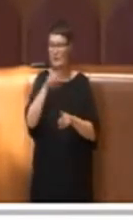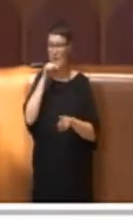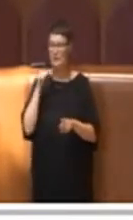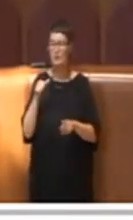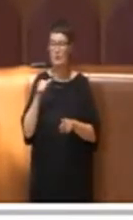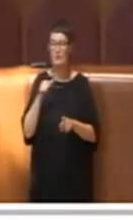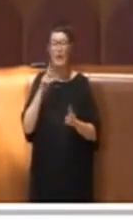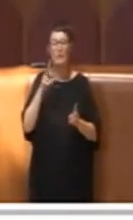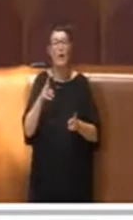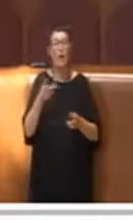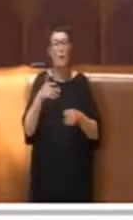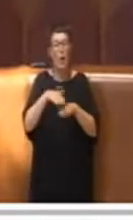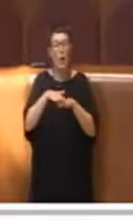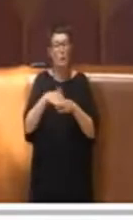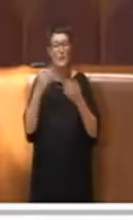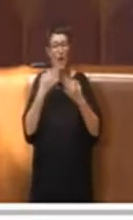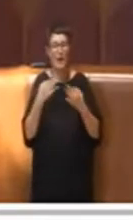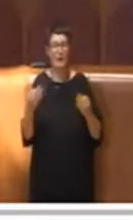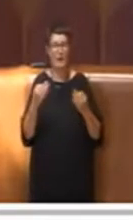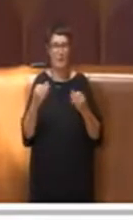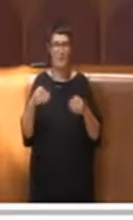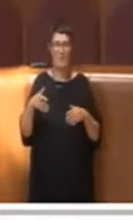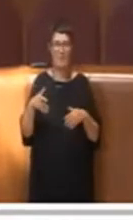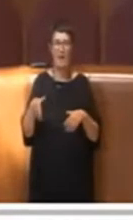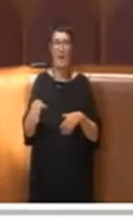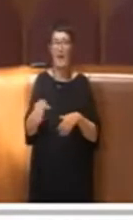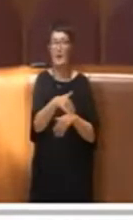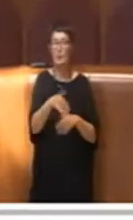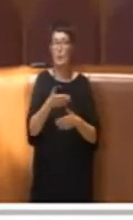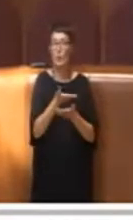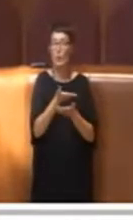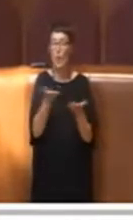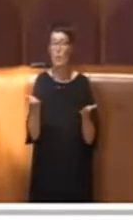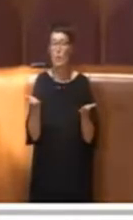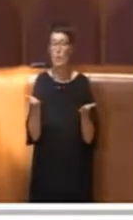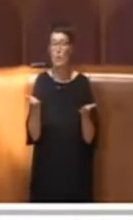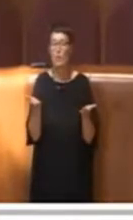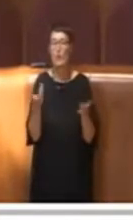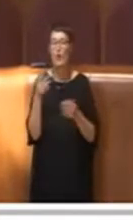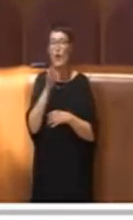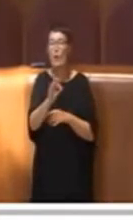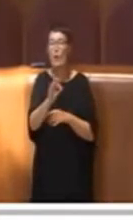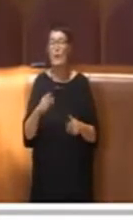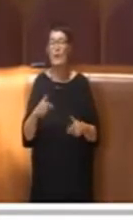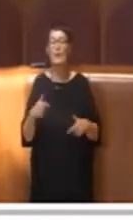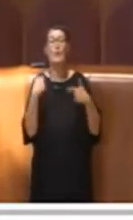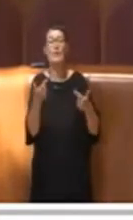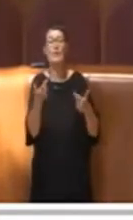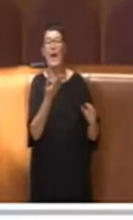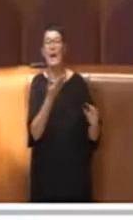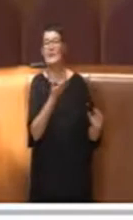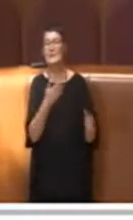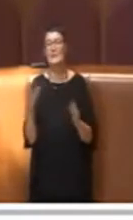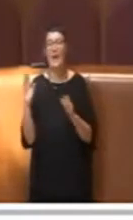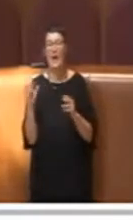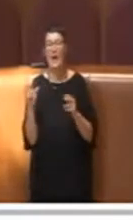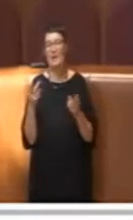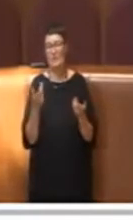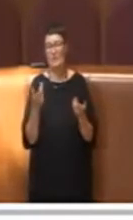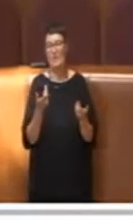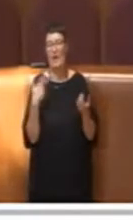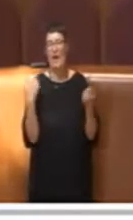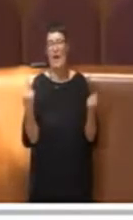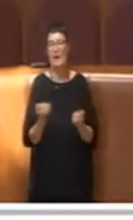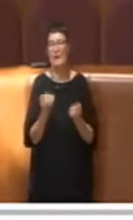dare una opportunità in più di salvarsi alle attività produttive. Da questo punto di